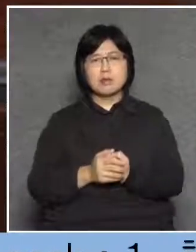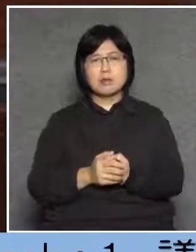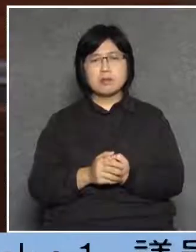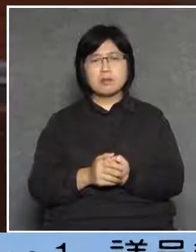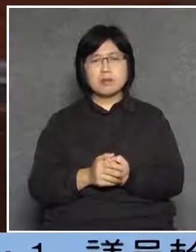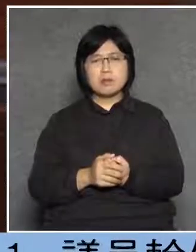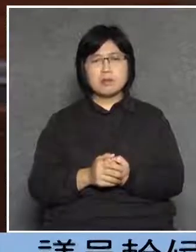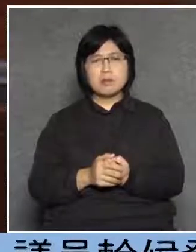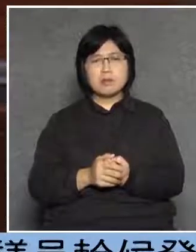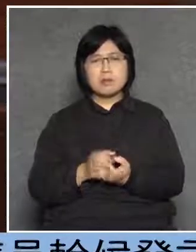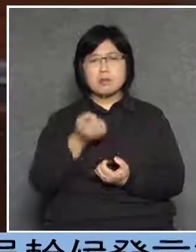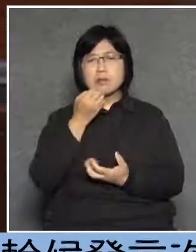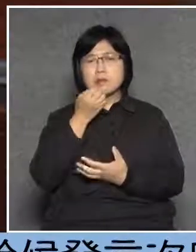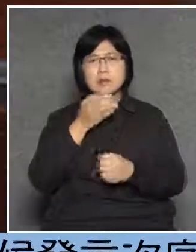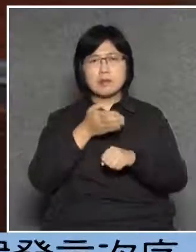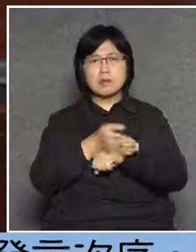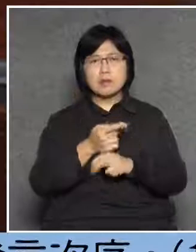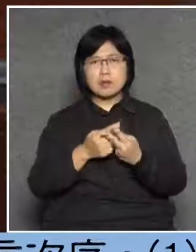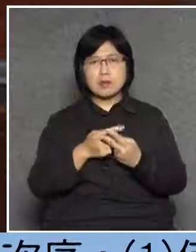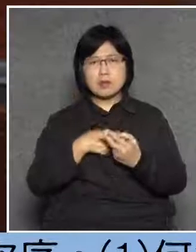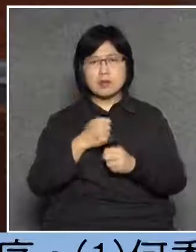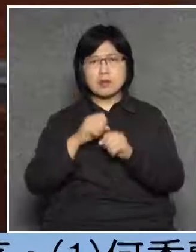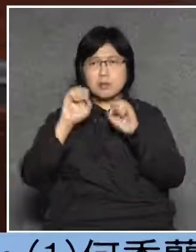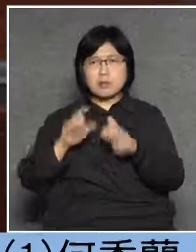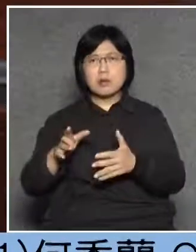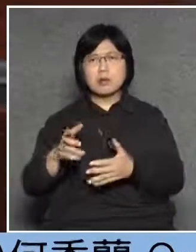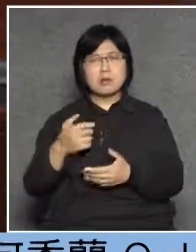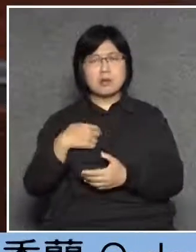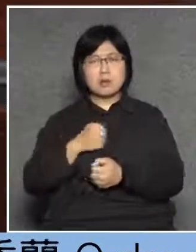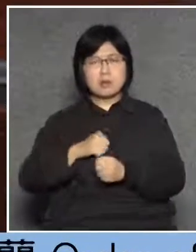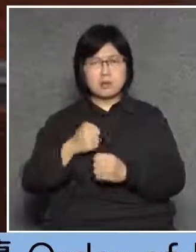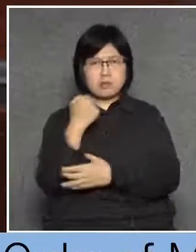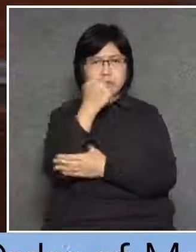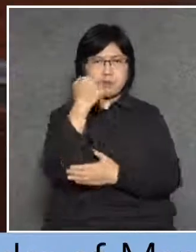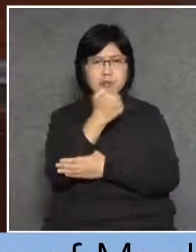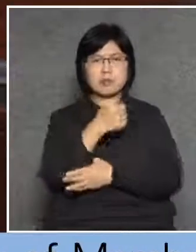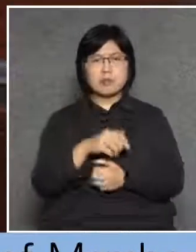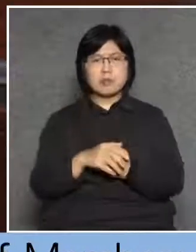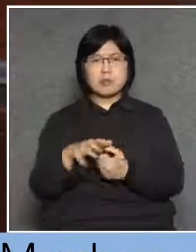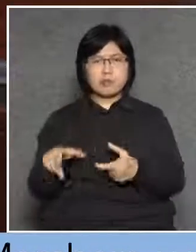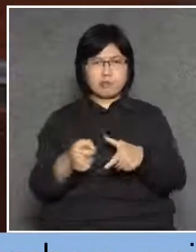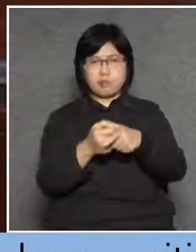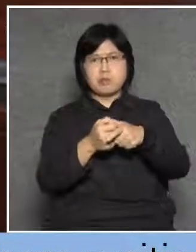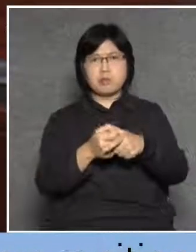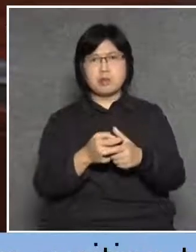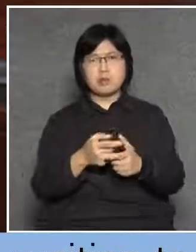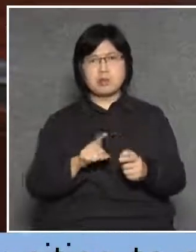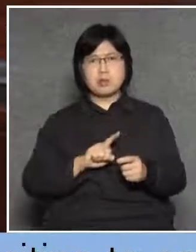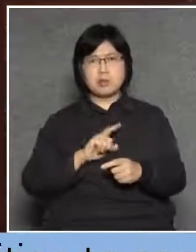咁所以我建议啲社工真系要搞下大罢工啊，搞下啲行动啊，攞翻个即系公道，唔好继续发恶梦。